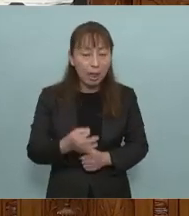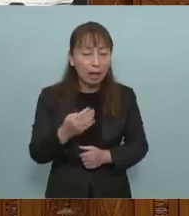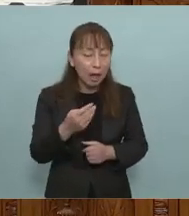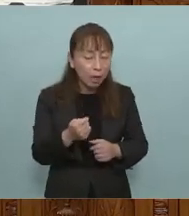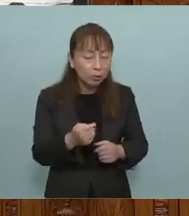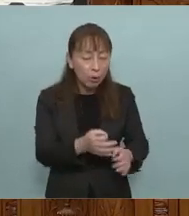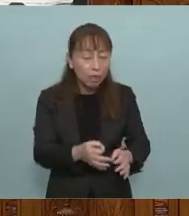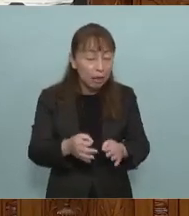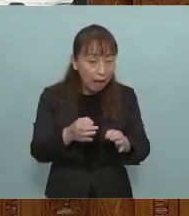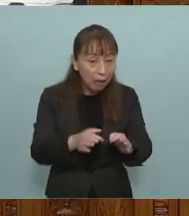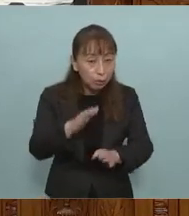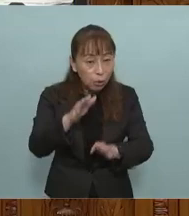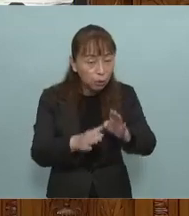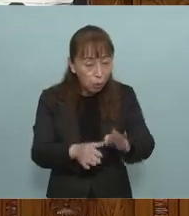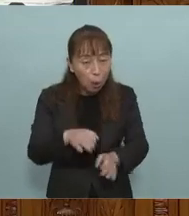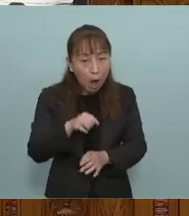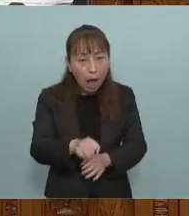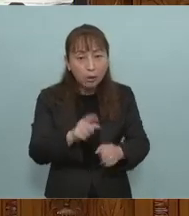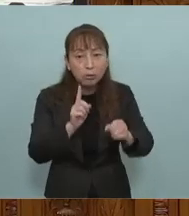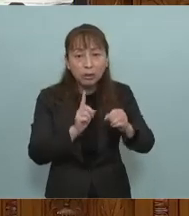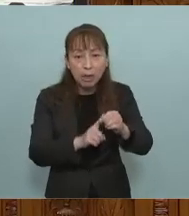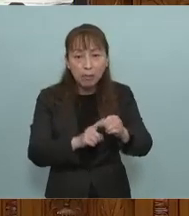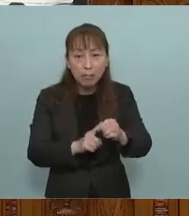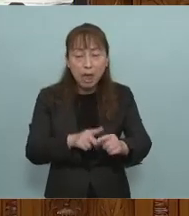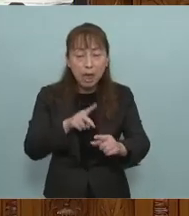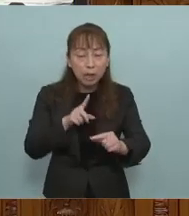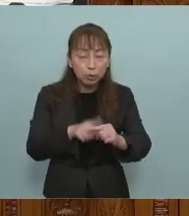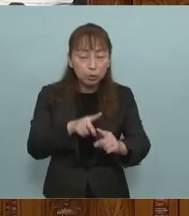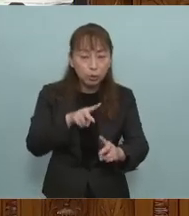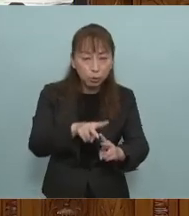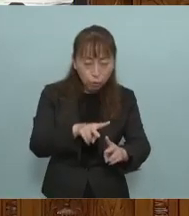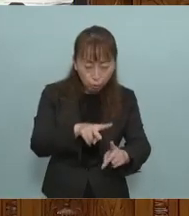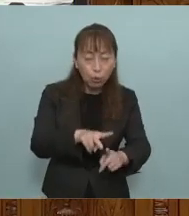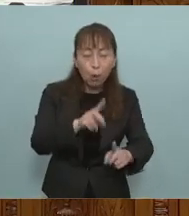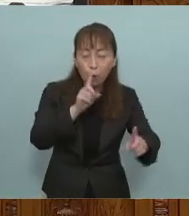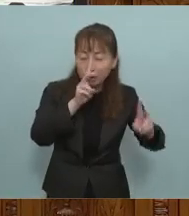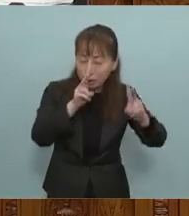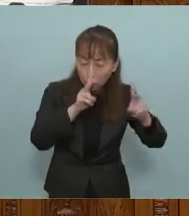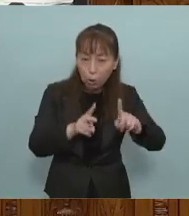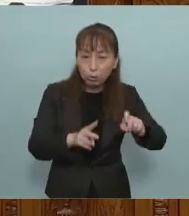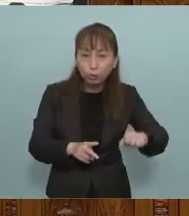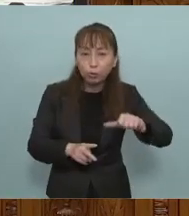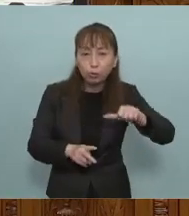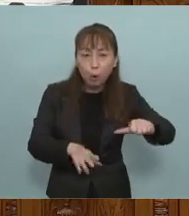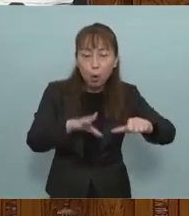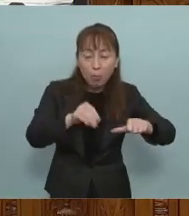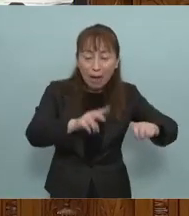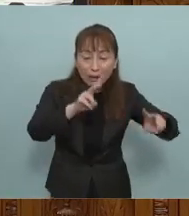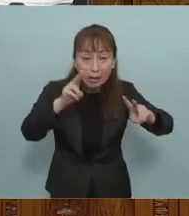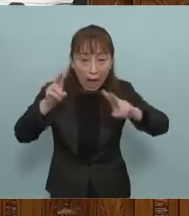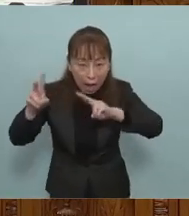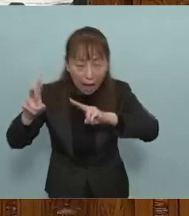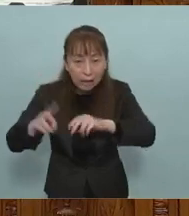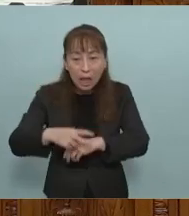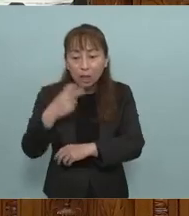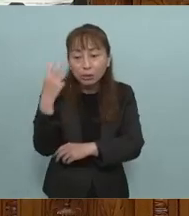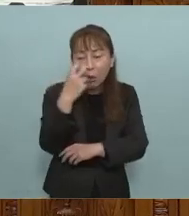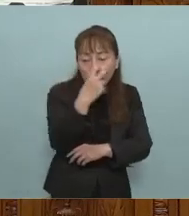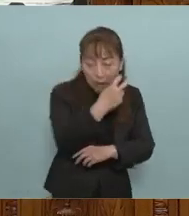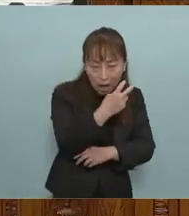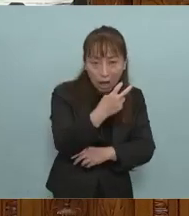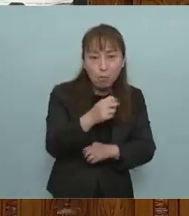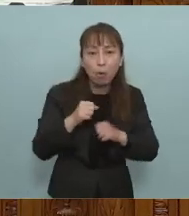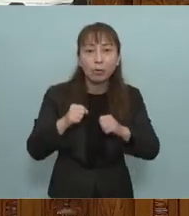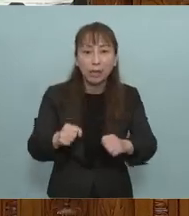状況を把握するため、中小企業15万社へのフォローアップ調査も実施し